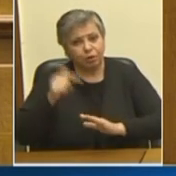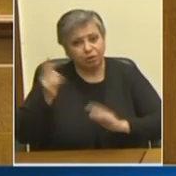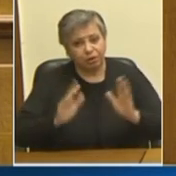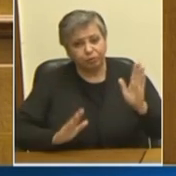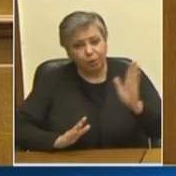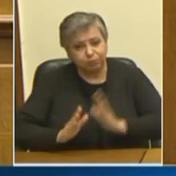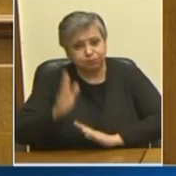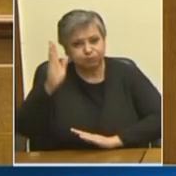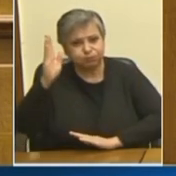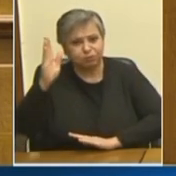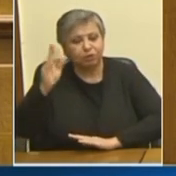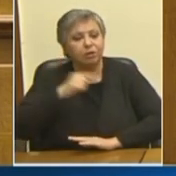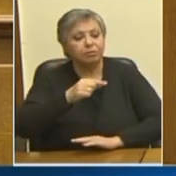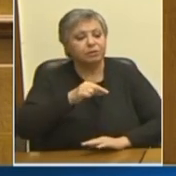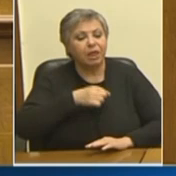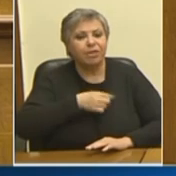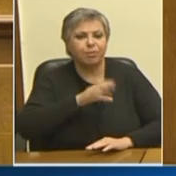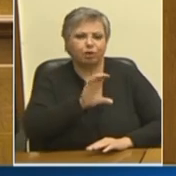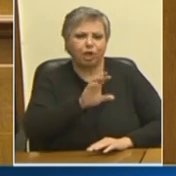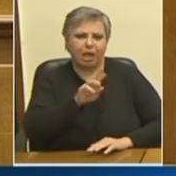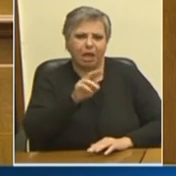Δεν θα ιδρυθεί ένα κανάλι από